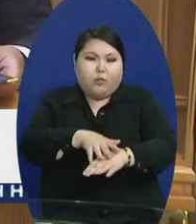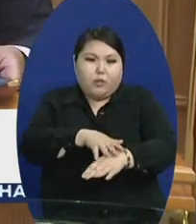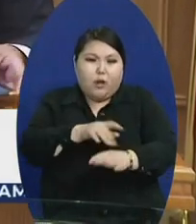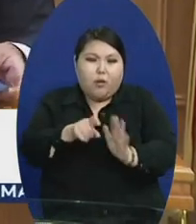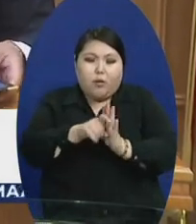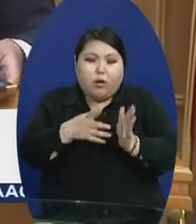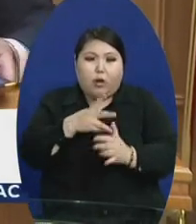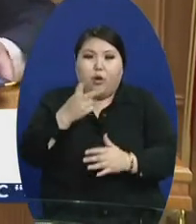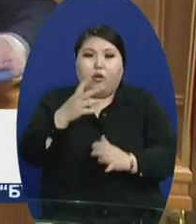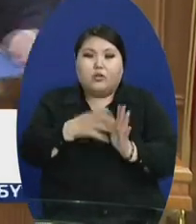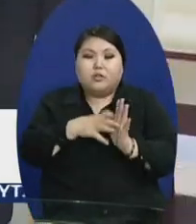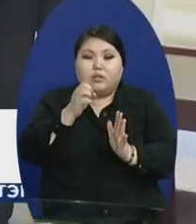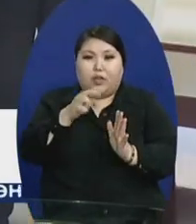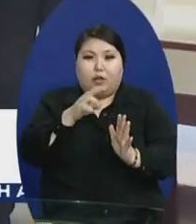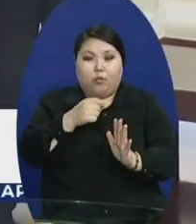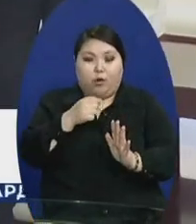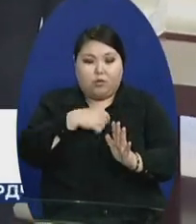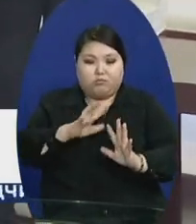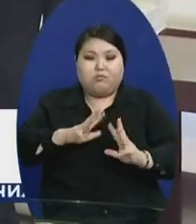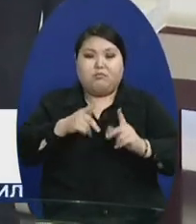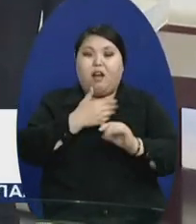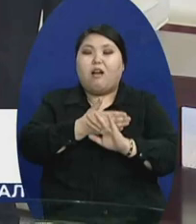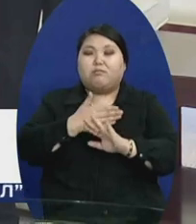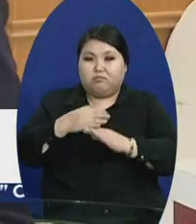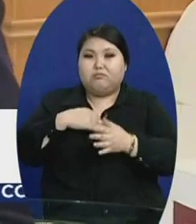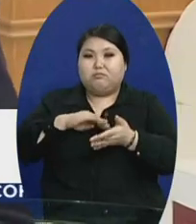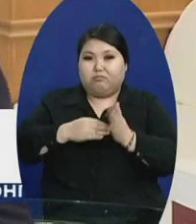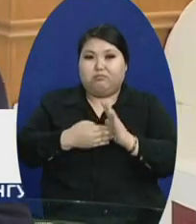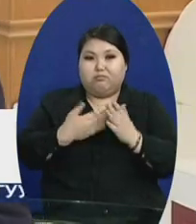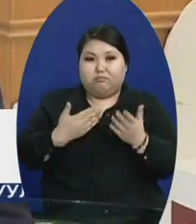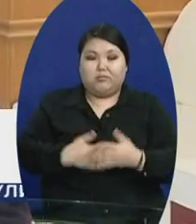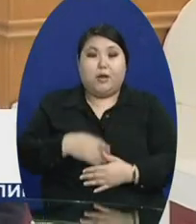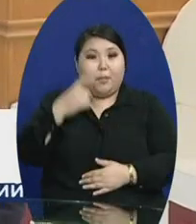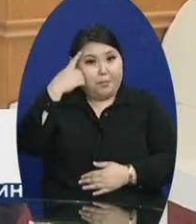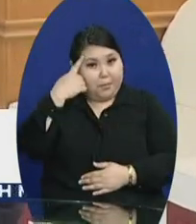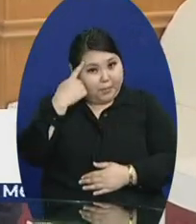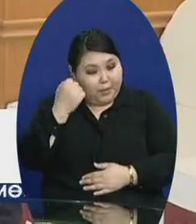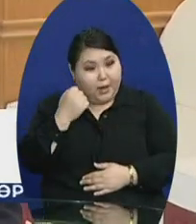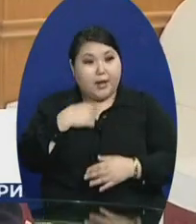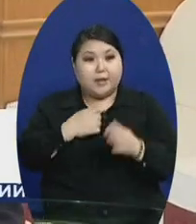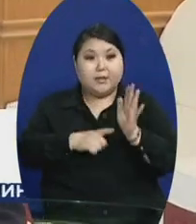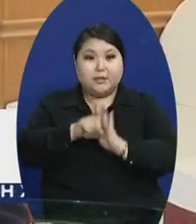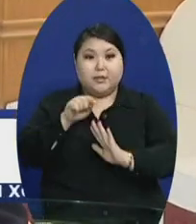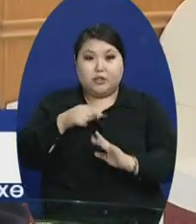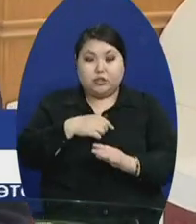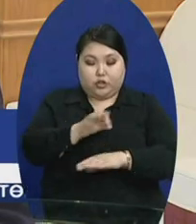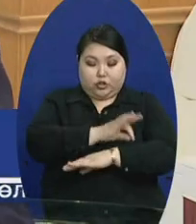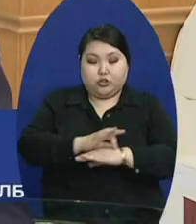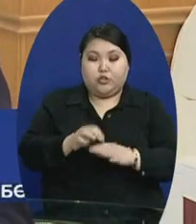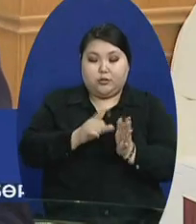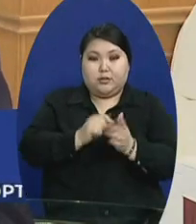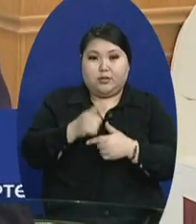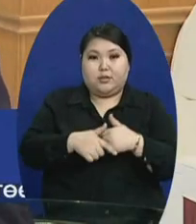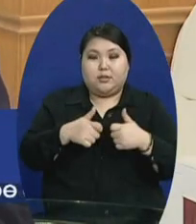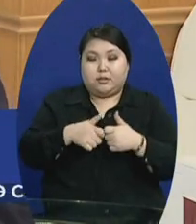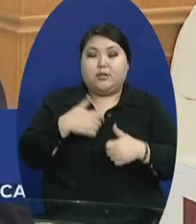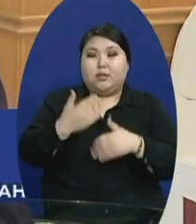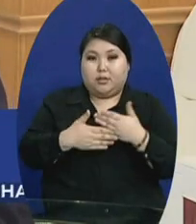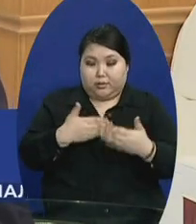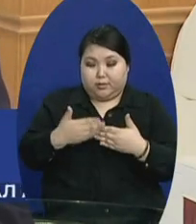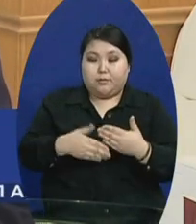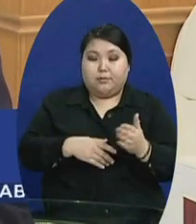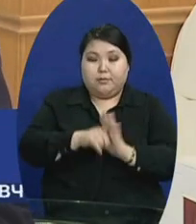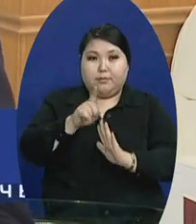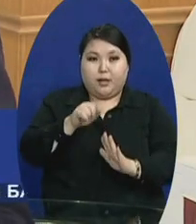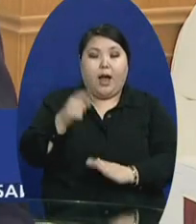газрын бэлчээр нутгийг сэргээн хамгаална гэж тооцоолж байна. Маргааш нас эхлээд энэ одоо төсөл маань хэрэгжиж эхэлнэ гэсэн үг. Дүнний дүнгээрээ